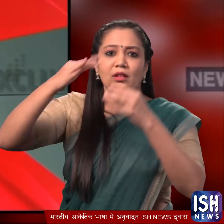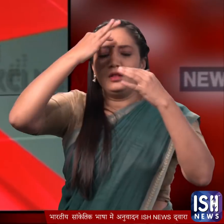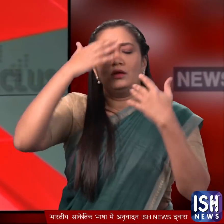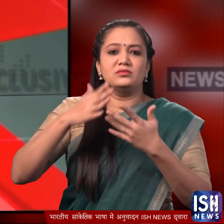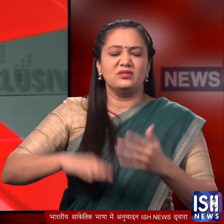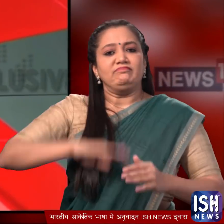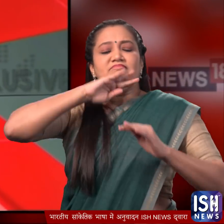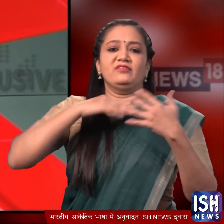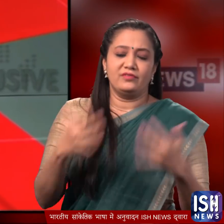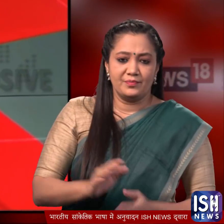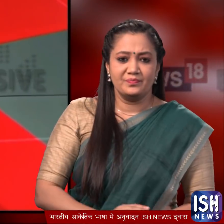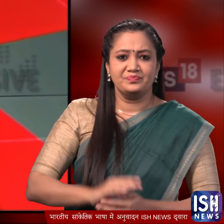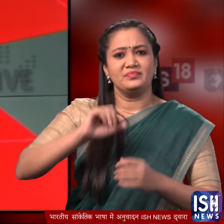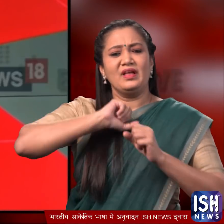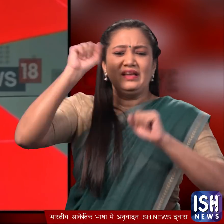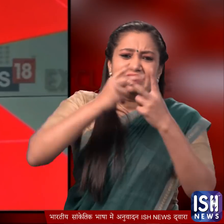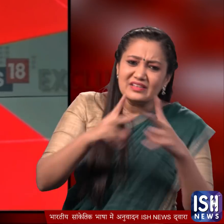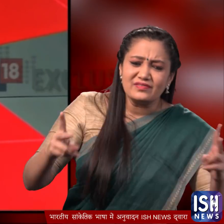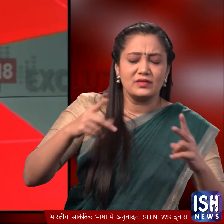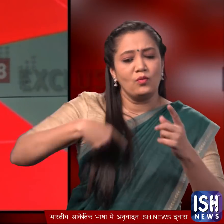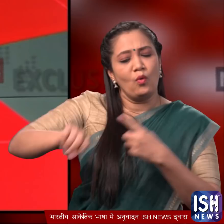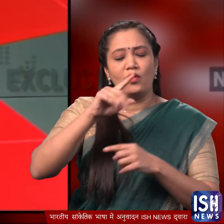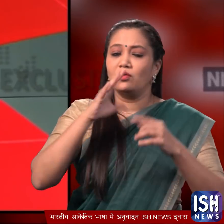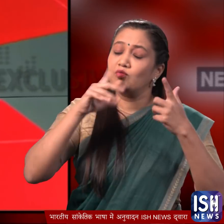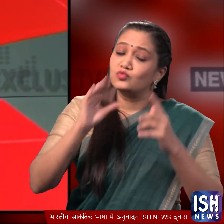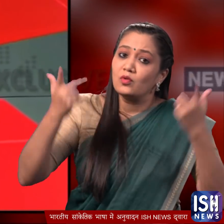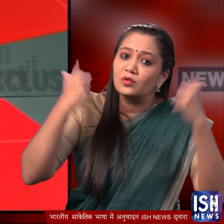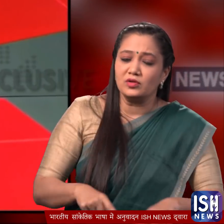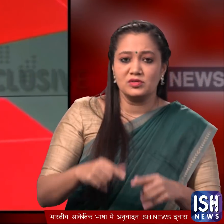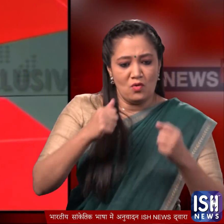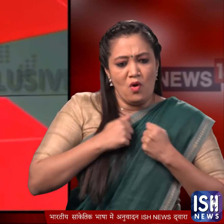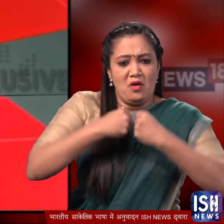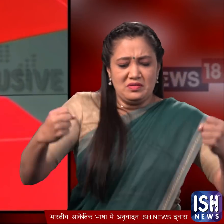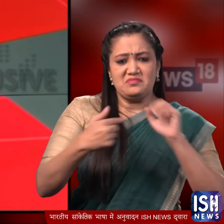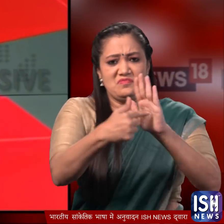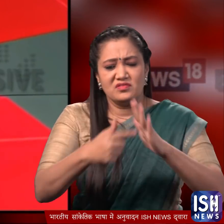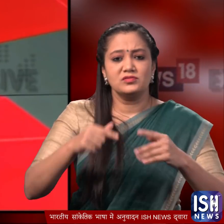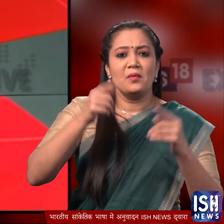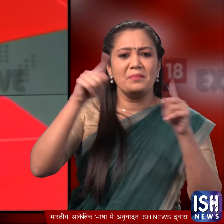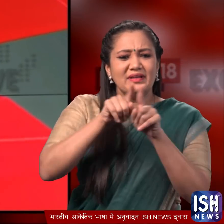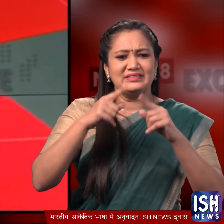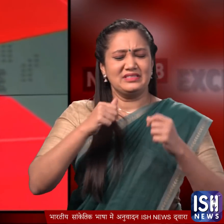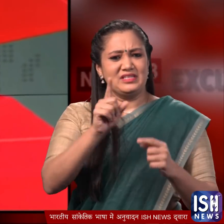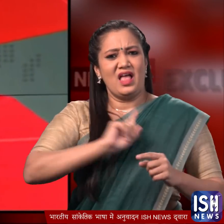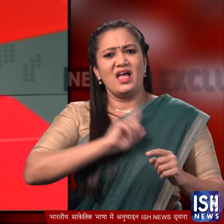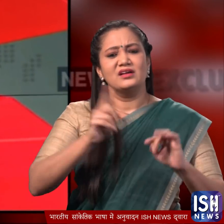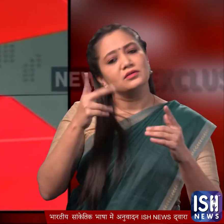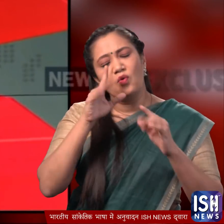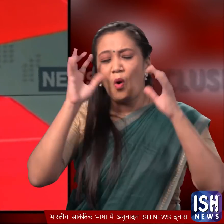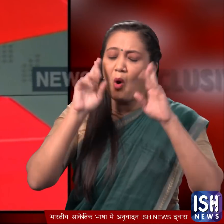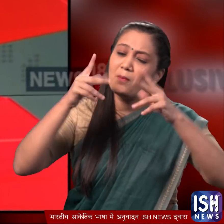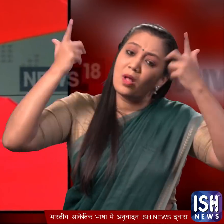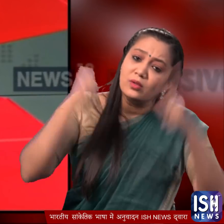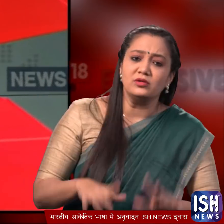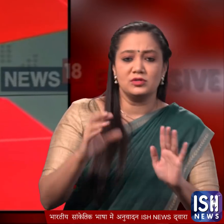100 बात की एक बात यह कि शक्ति प्रदर्शन का नतीजा सबके लिए विनाशकारी ही साबित होता है, और शक्ति प्रदर्शन के साथ अगर जिद भी जुड़ जाए तो विनाश निश्चित